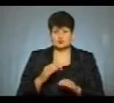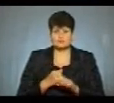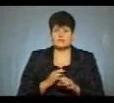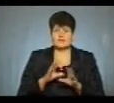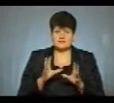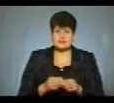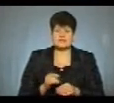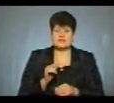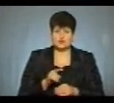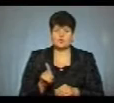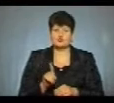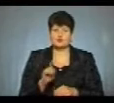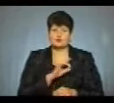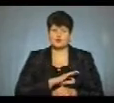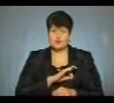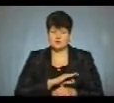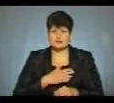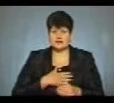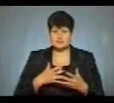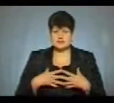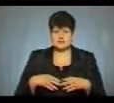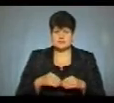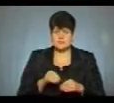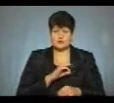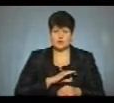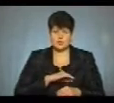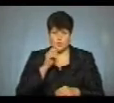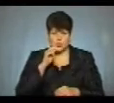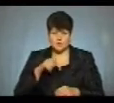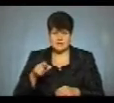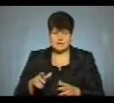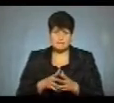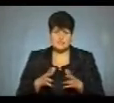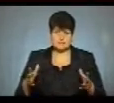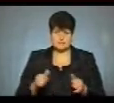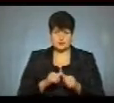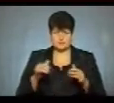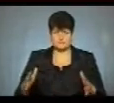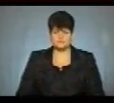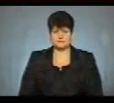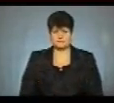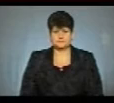щоб доходи наших сімей, доходи українців максимально зростали.